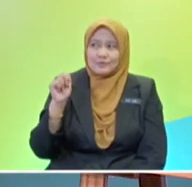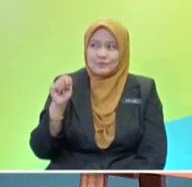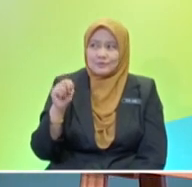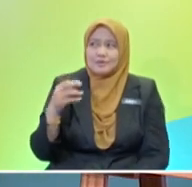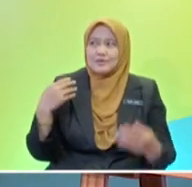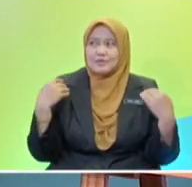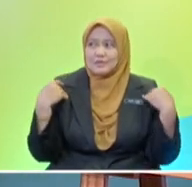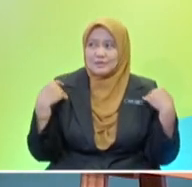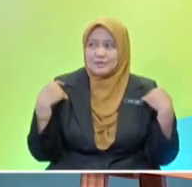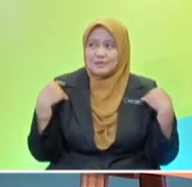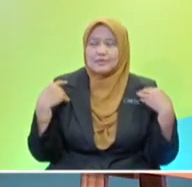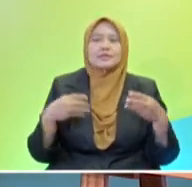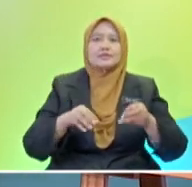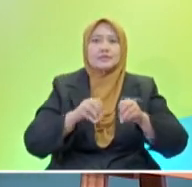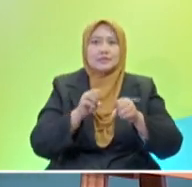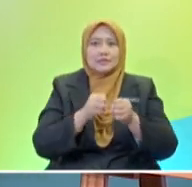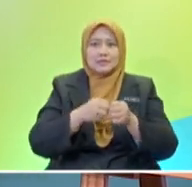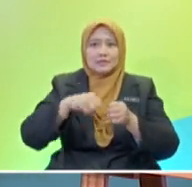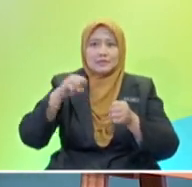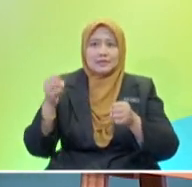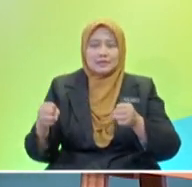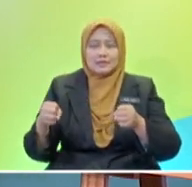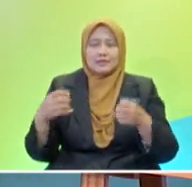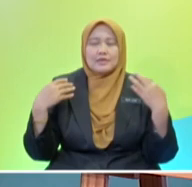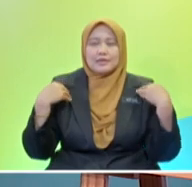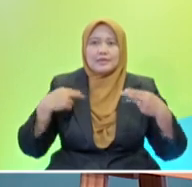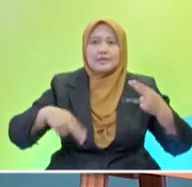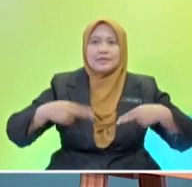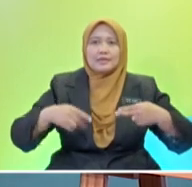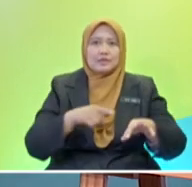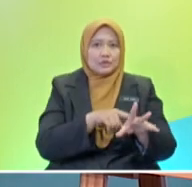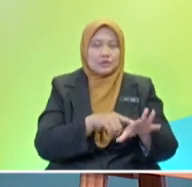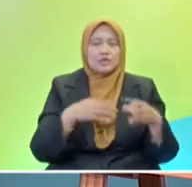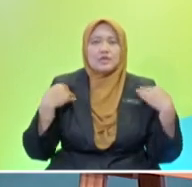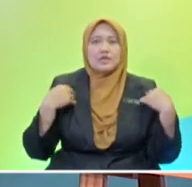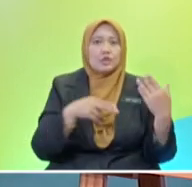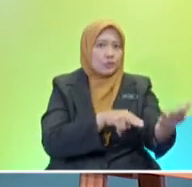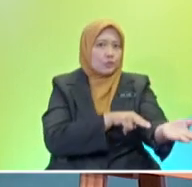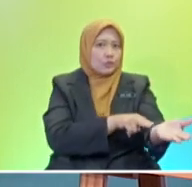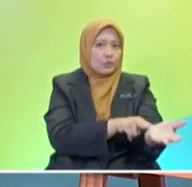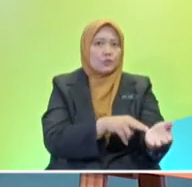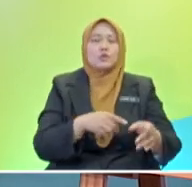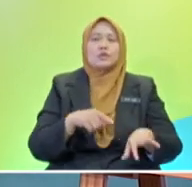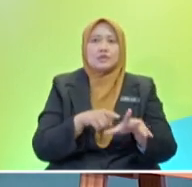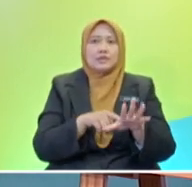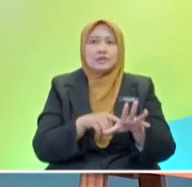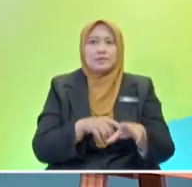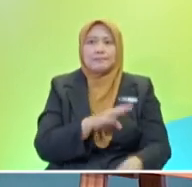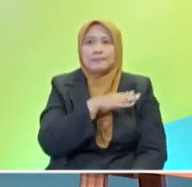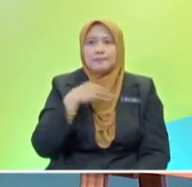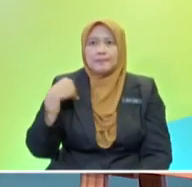dia ada tangkai, dia ada helaian daun, dia ada urat-urat daun. Dan daun ini